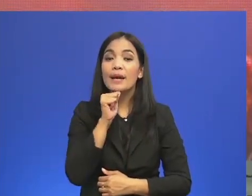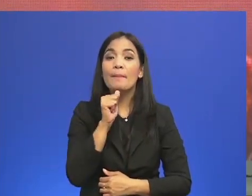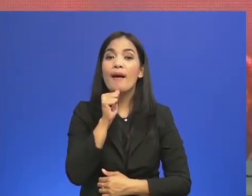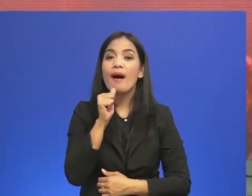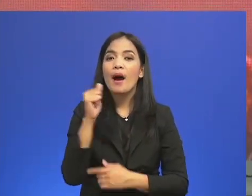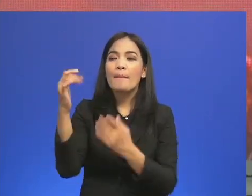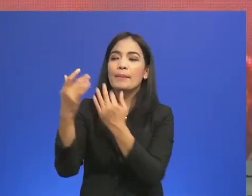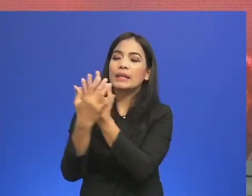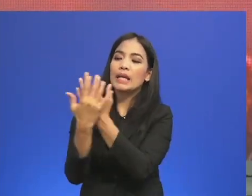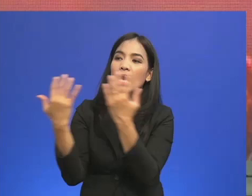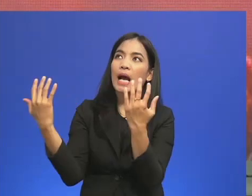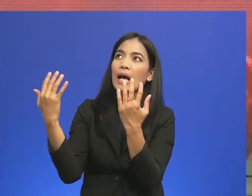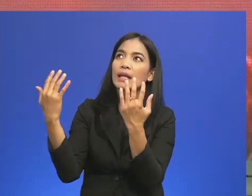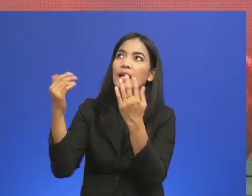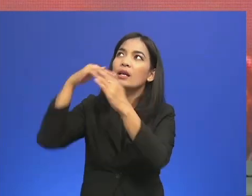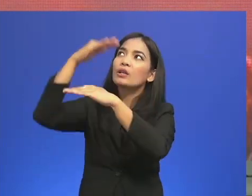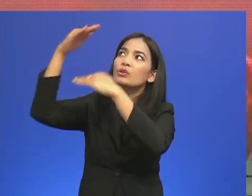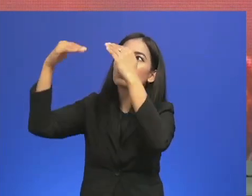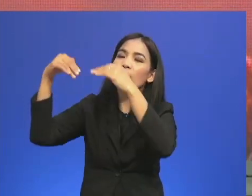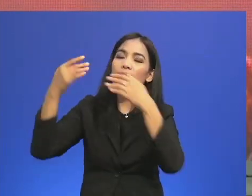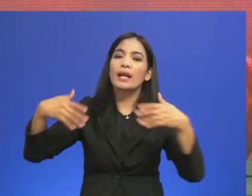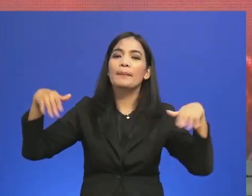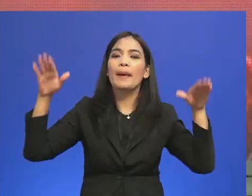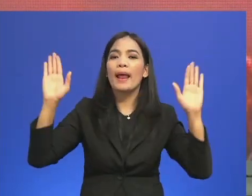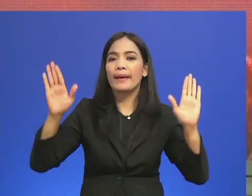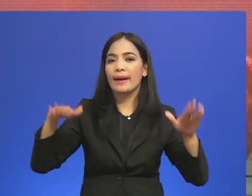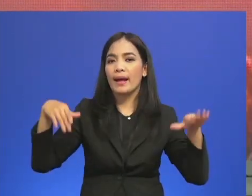penghuni surga dan malaikat surga.